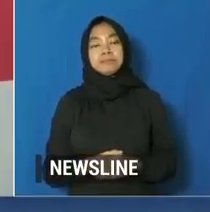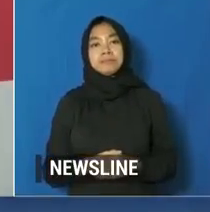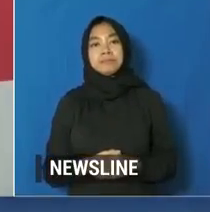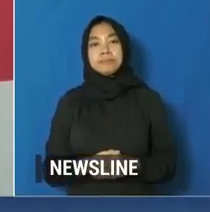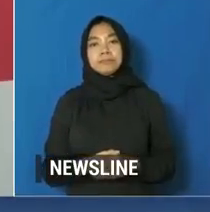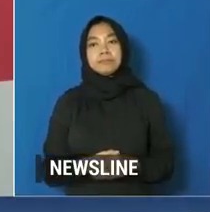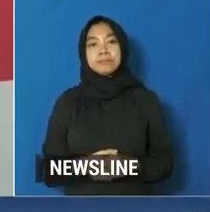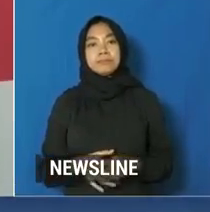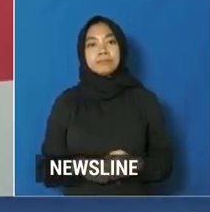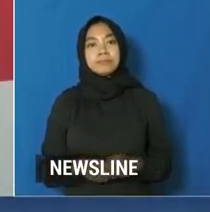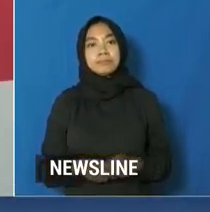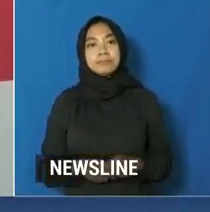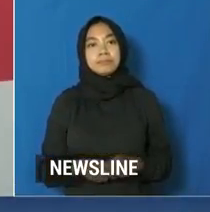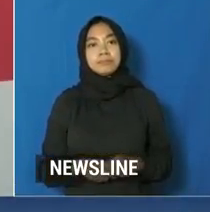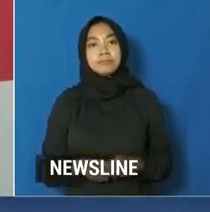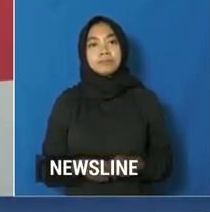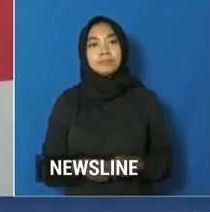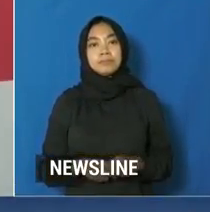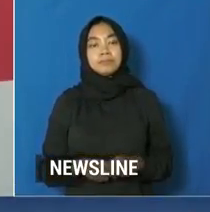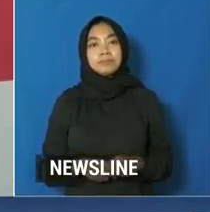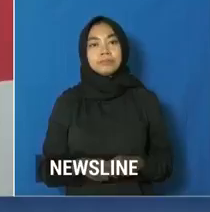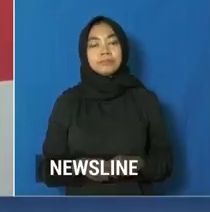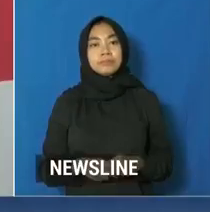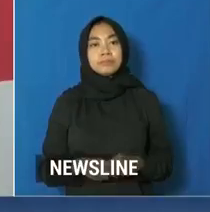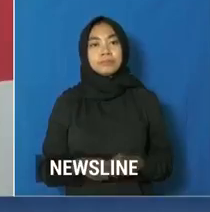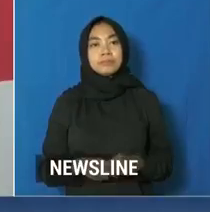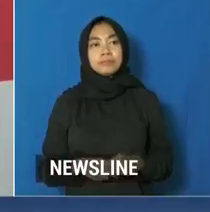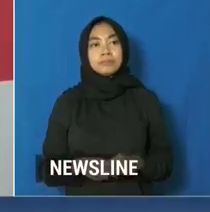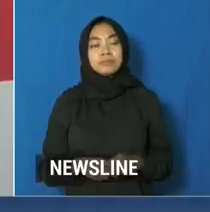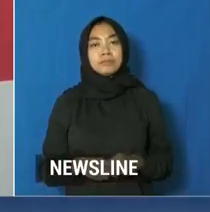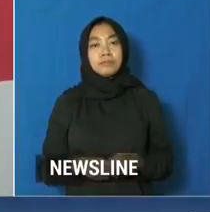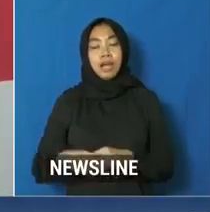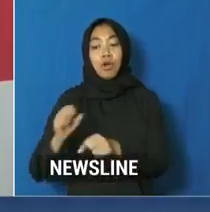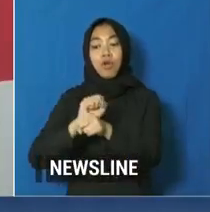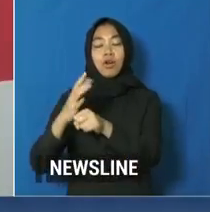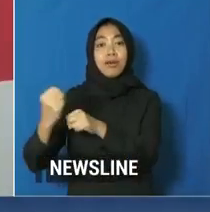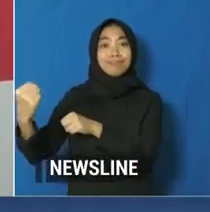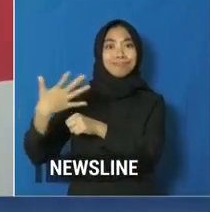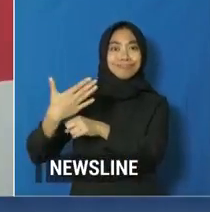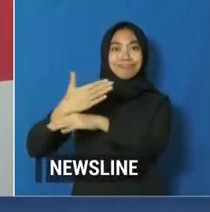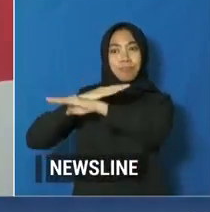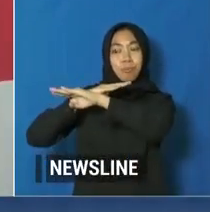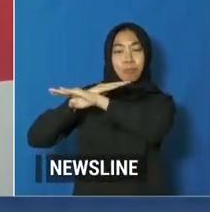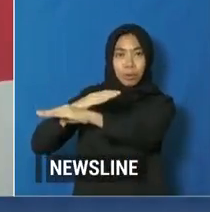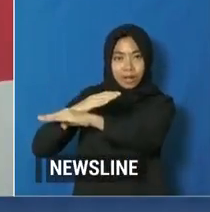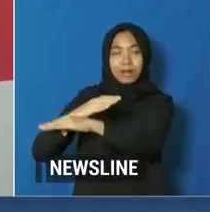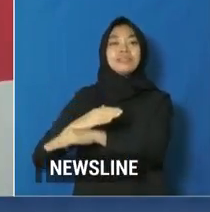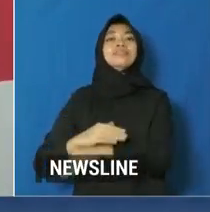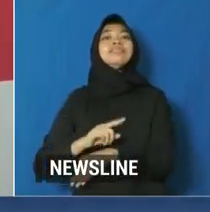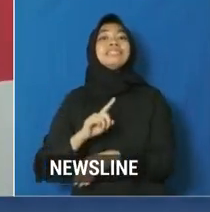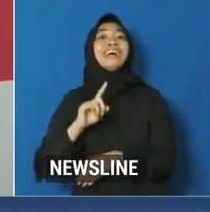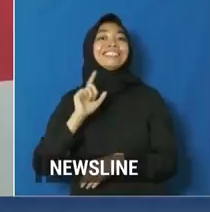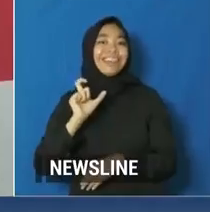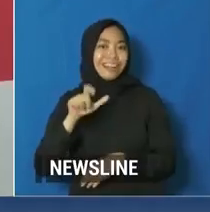konteks upaya untuk mencegah penularan ini, maka penerapan pola hidup bersih